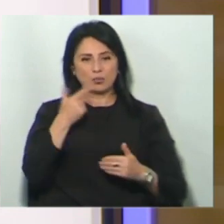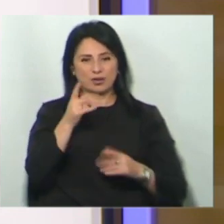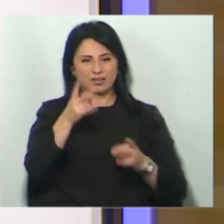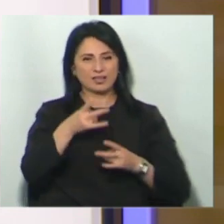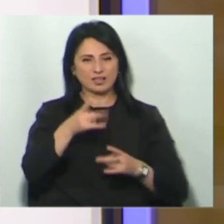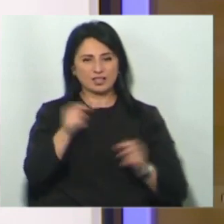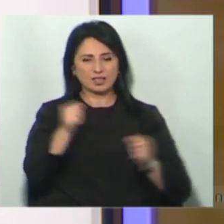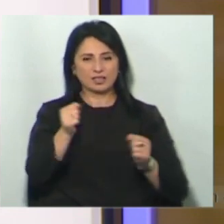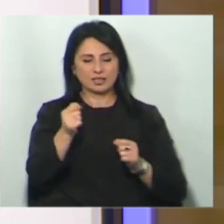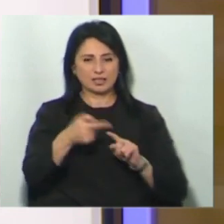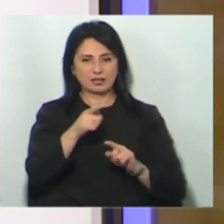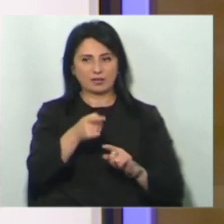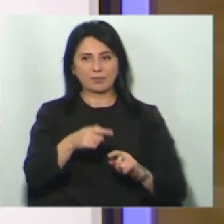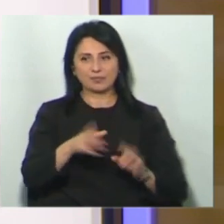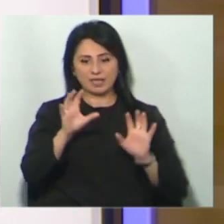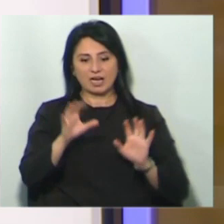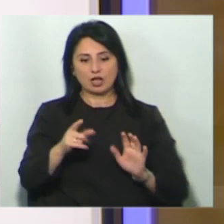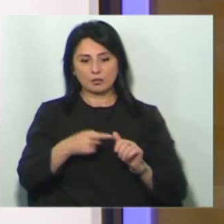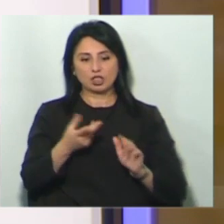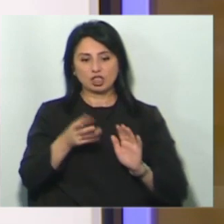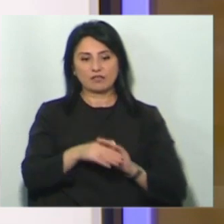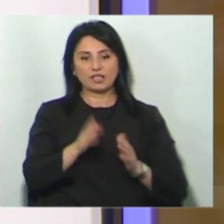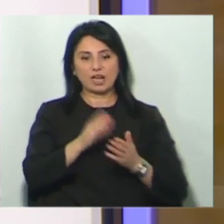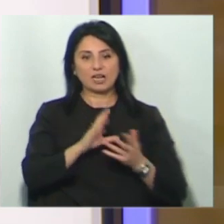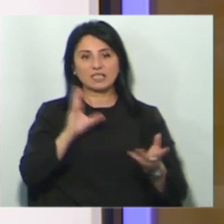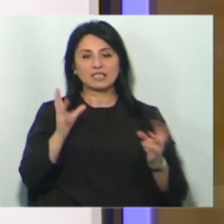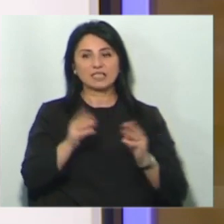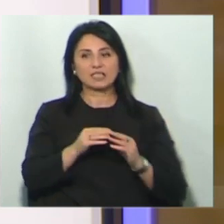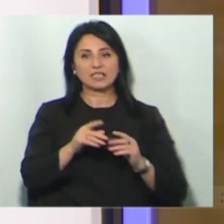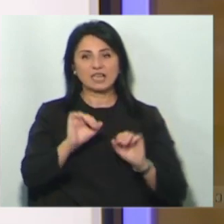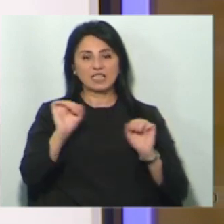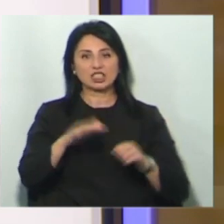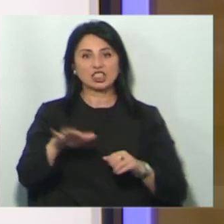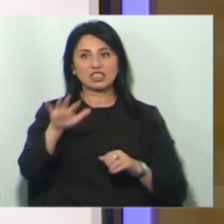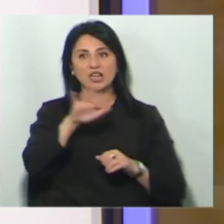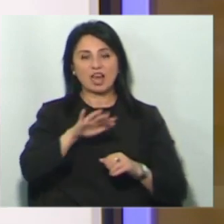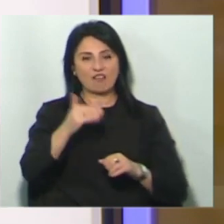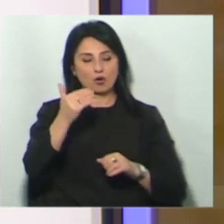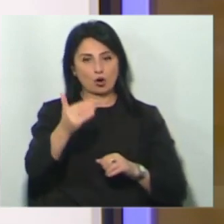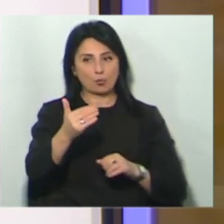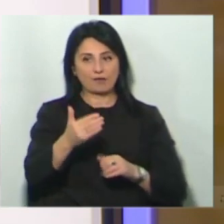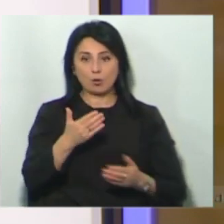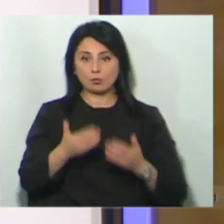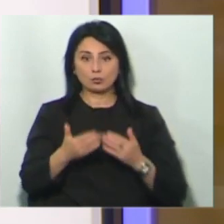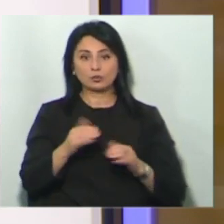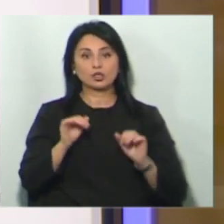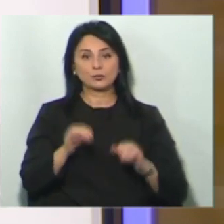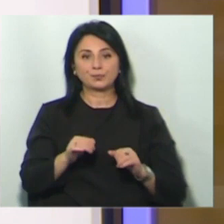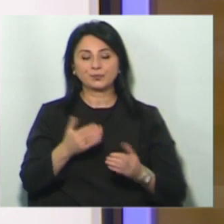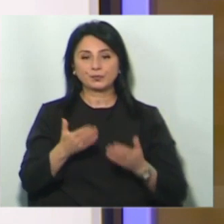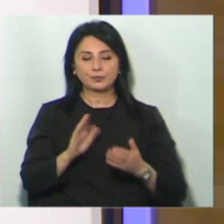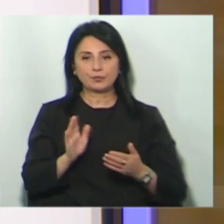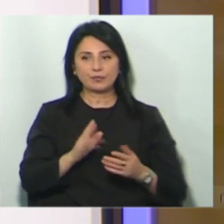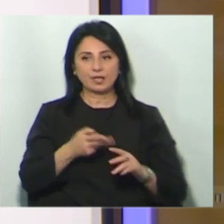ეს კანონზომიერება მეცნიერებმა ჩათვალეს, რომ არის საერთო ჩრდილოეთ ევროპის ქვეყნებისთვის. Თუმცა შეგვიძლია თუ